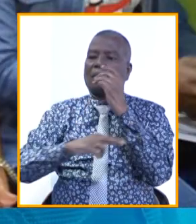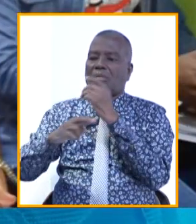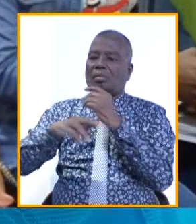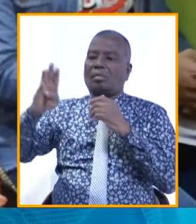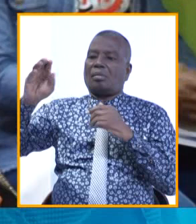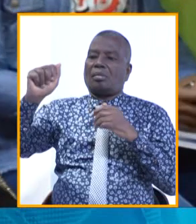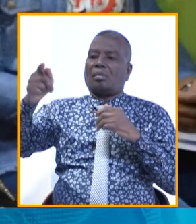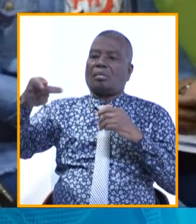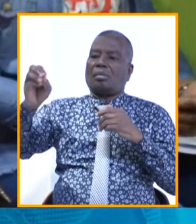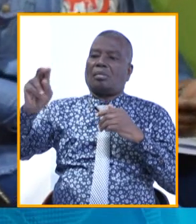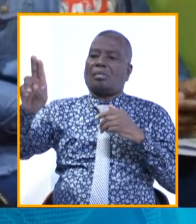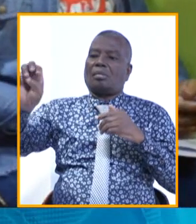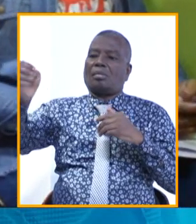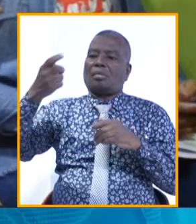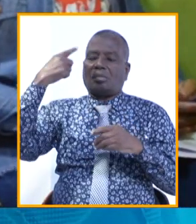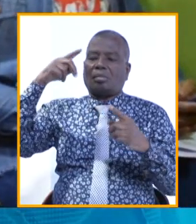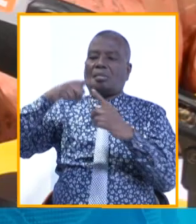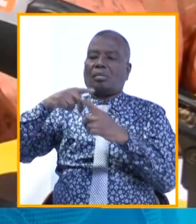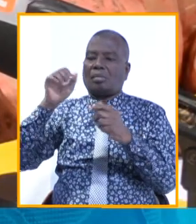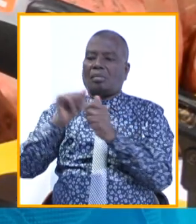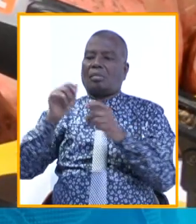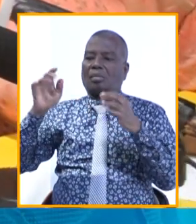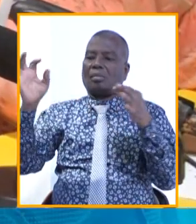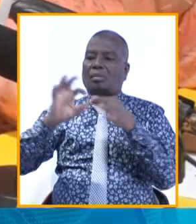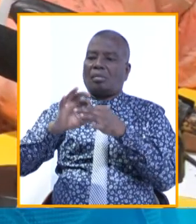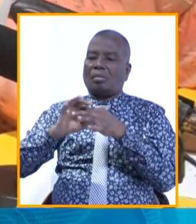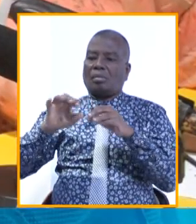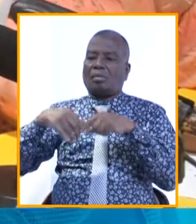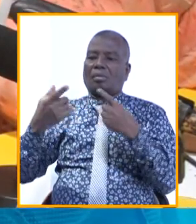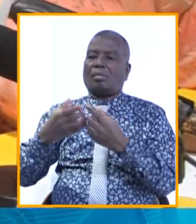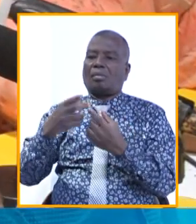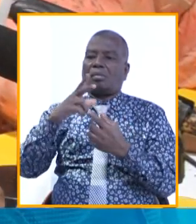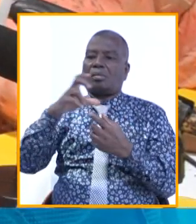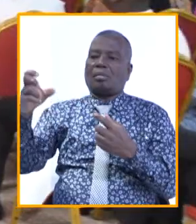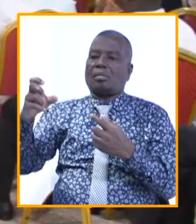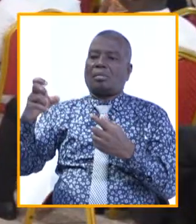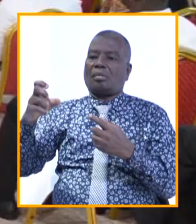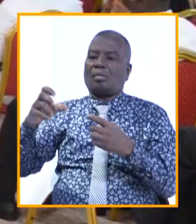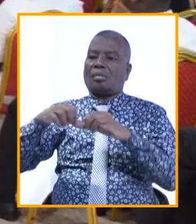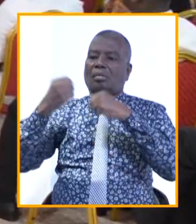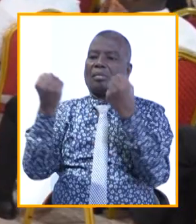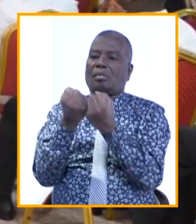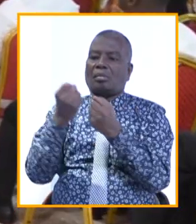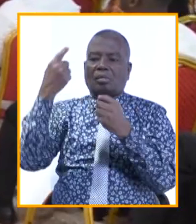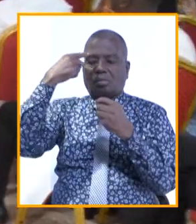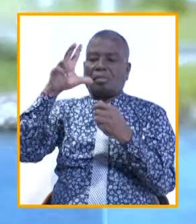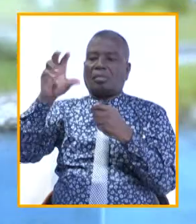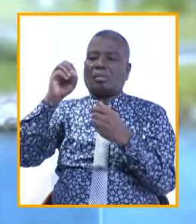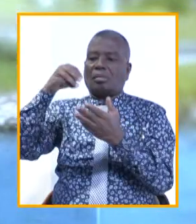l'Abagoué pour aboutir à la création de cette fédération. Elle regroupe plus de 300 associations pour 30 000